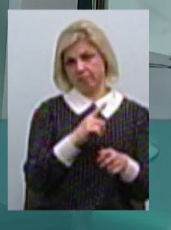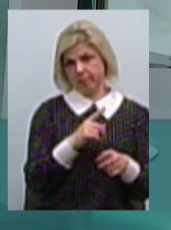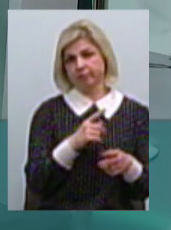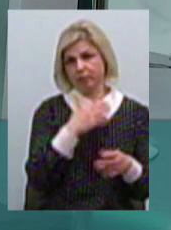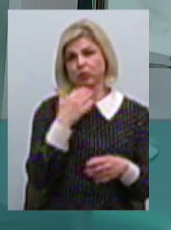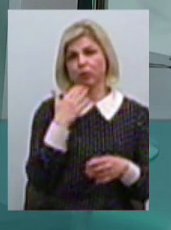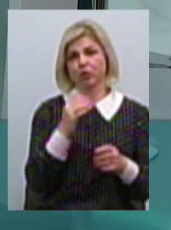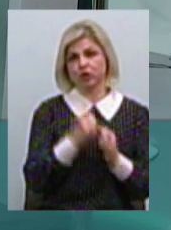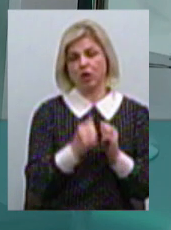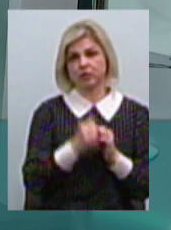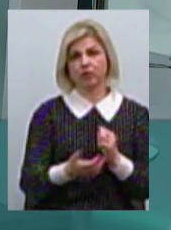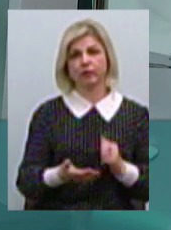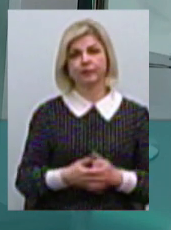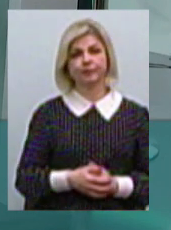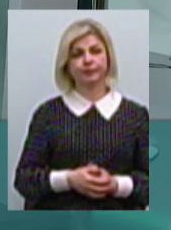І тим більше,